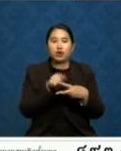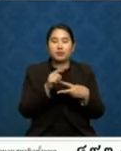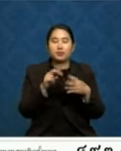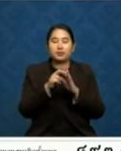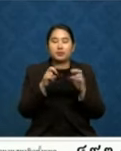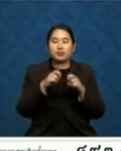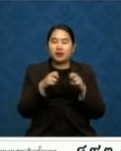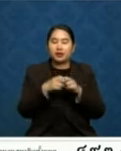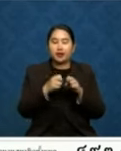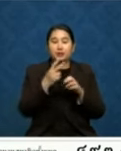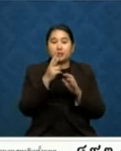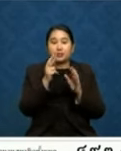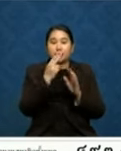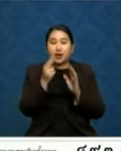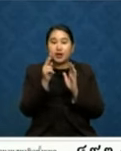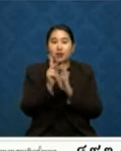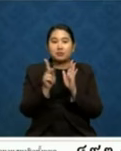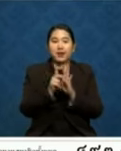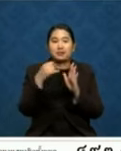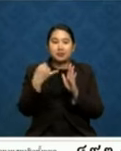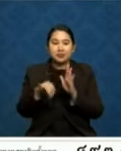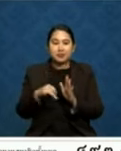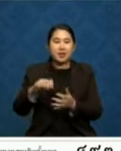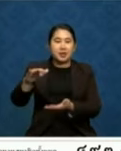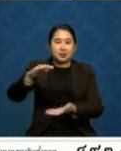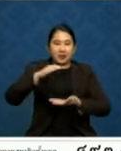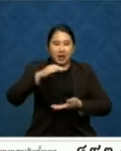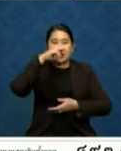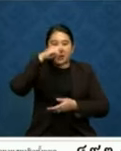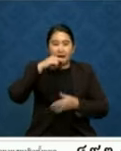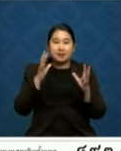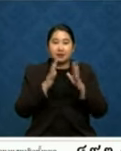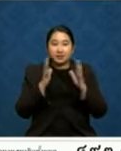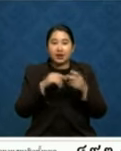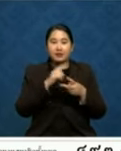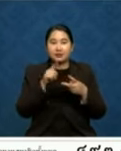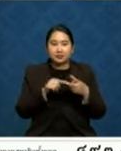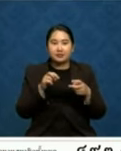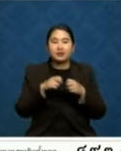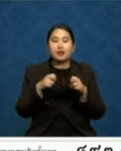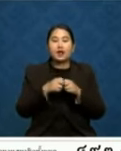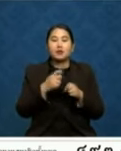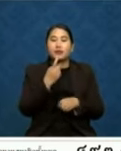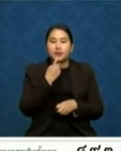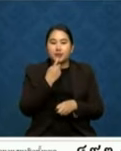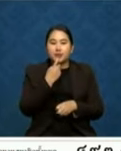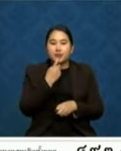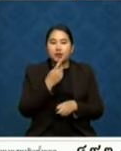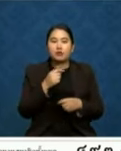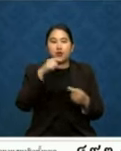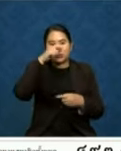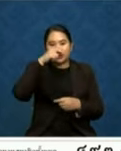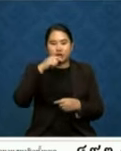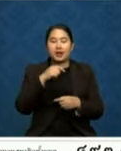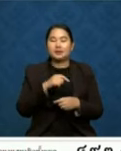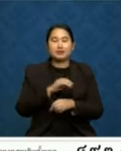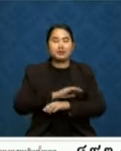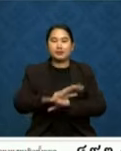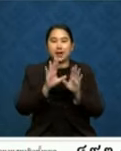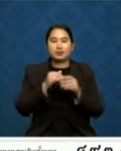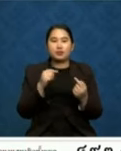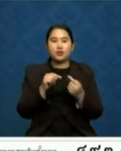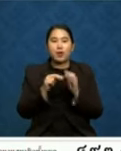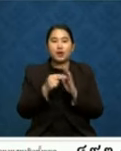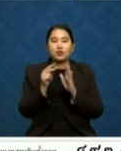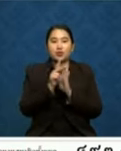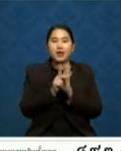ถื่อนสูงสุดเนี่ยทะลักเข้าสู่ประเทศนะครับสองปัญหาบุหรี่ไฟฟ้าที่ถูกแบนในประเทศไทยกลายเป็นสินค้าใต้ดินเ